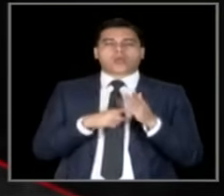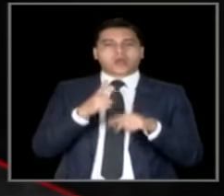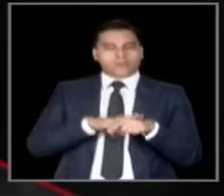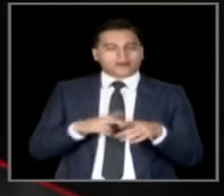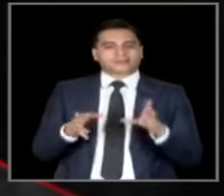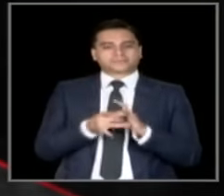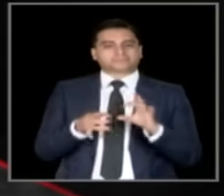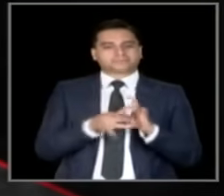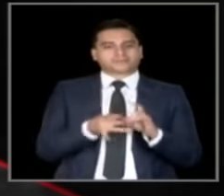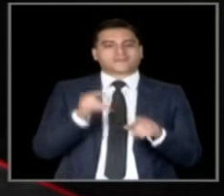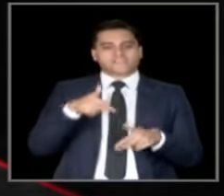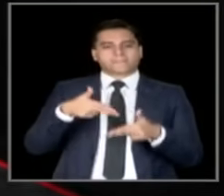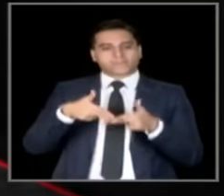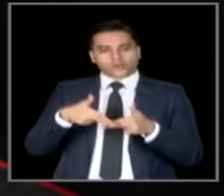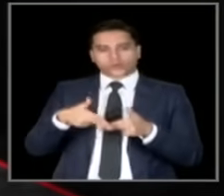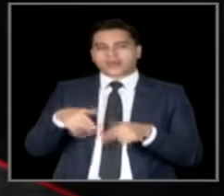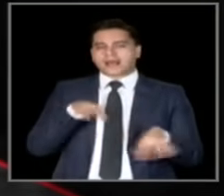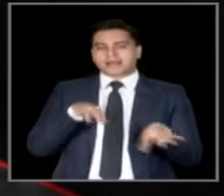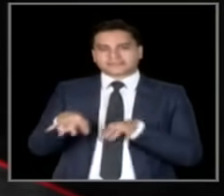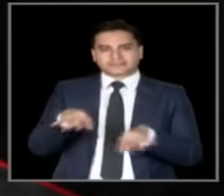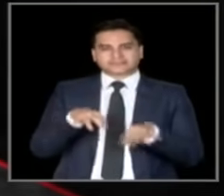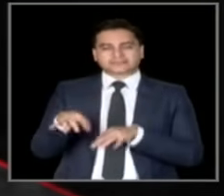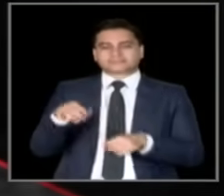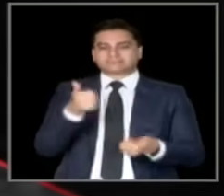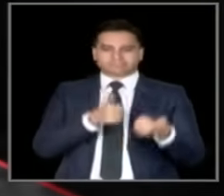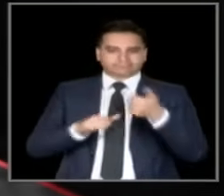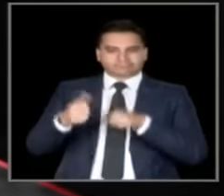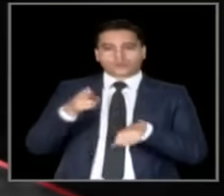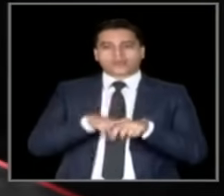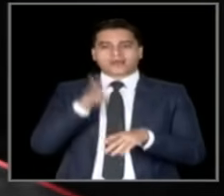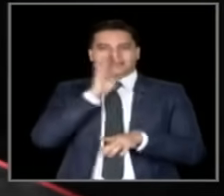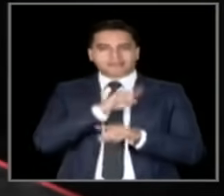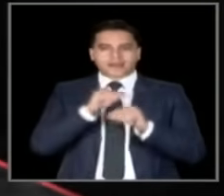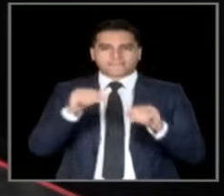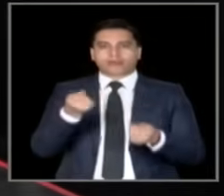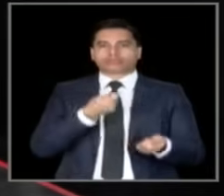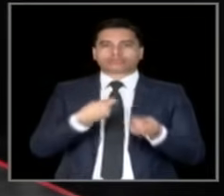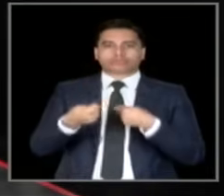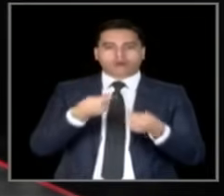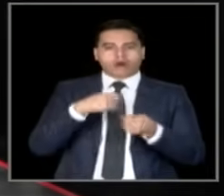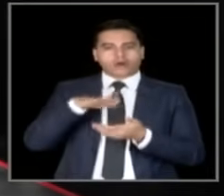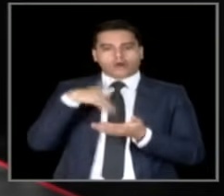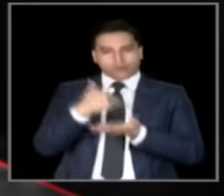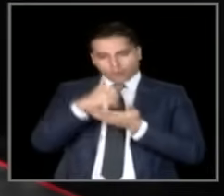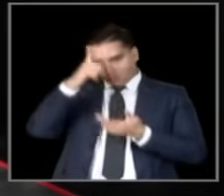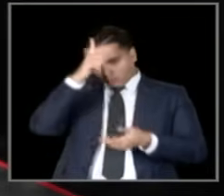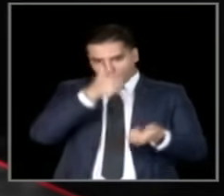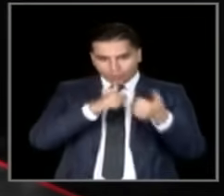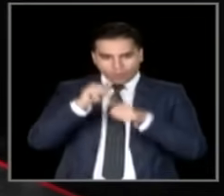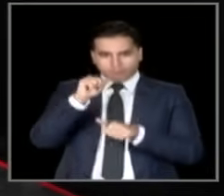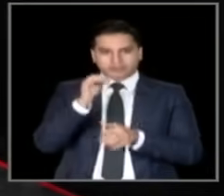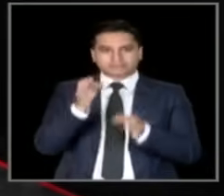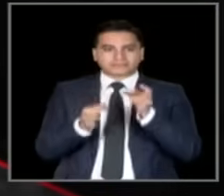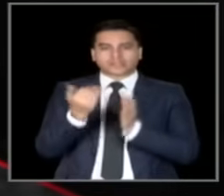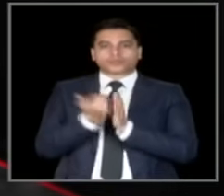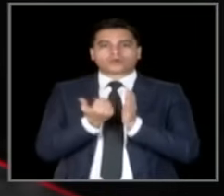كلية ومعهدا، ومنها هندسة البترول والتعدين، التربية، التجارة، العلوم، الأداب،